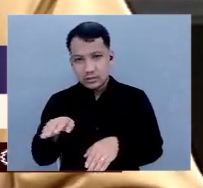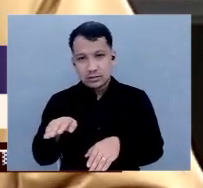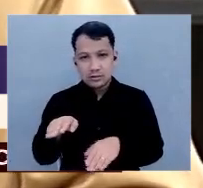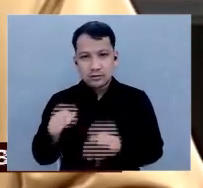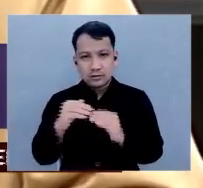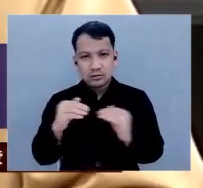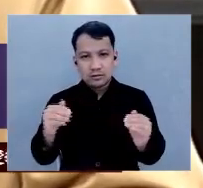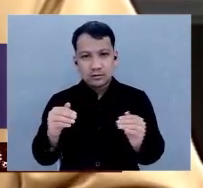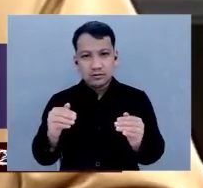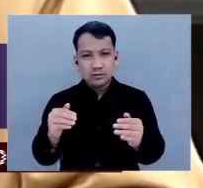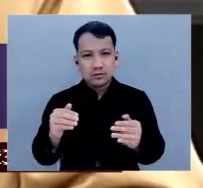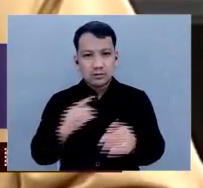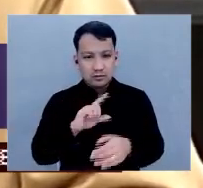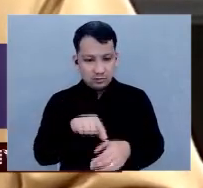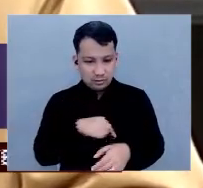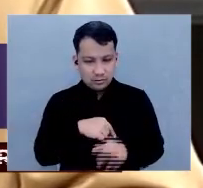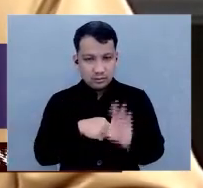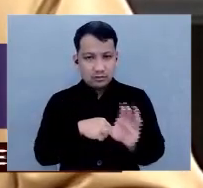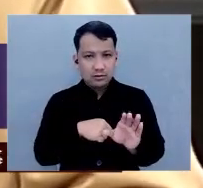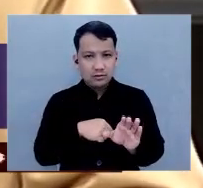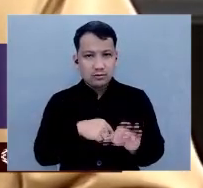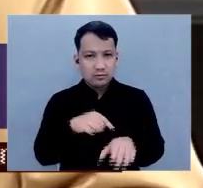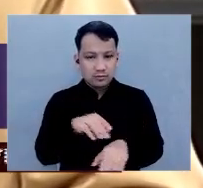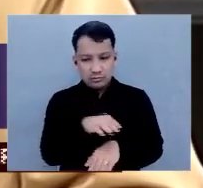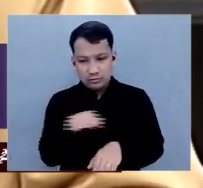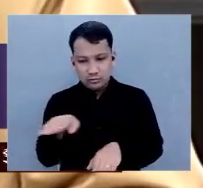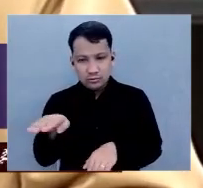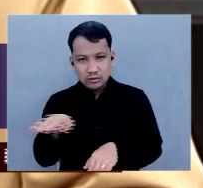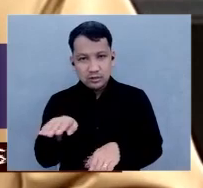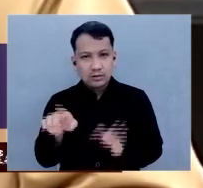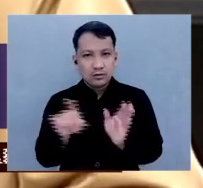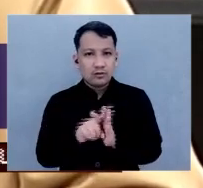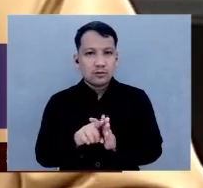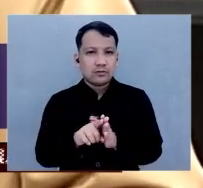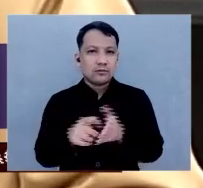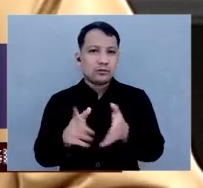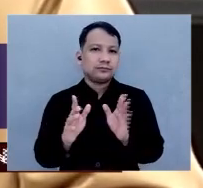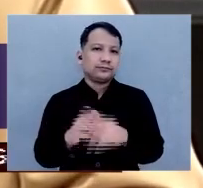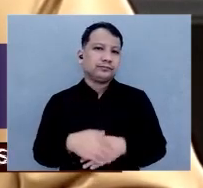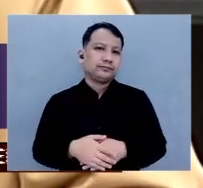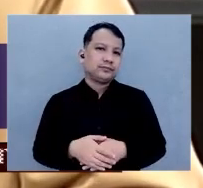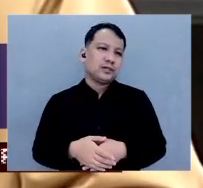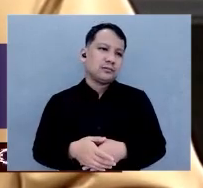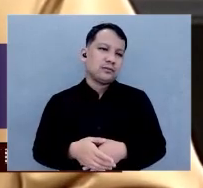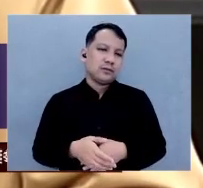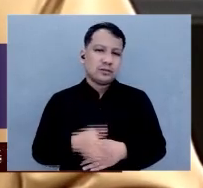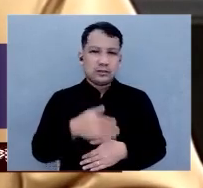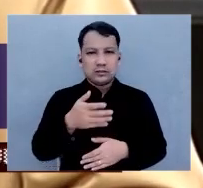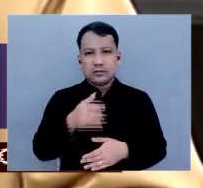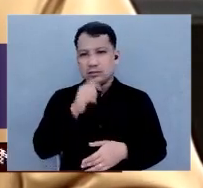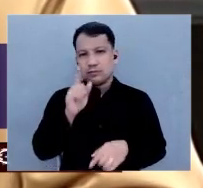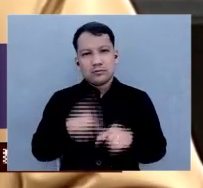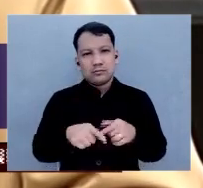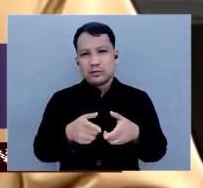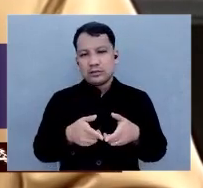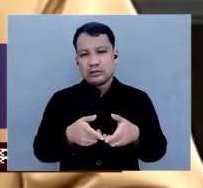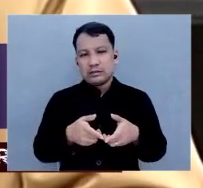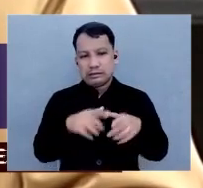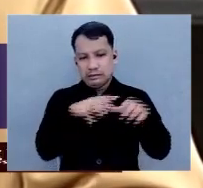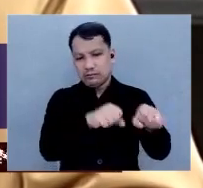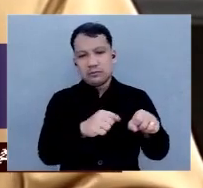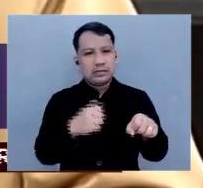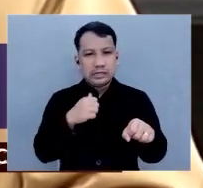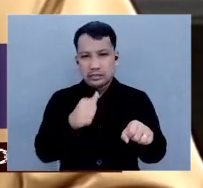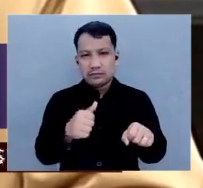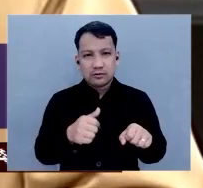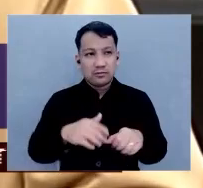qualify as swerving or illegal swerving, yung mga ganong bagay, palalagpasin na lang natin. Kasi nga, kung paparahin